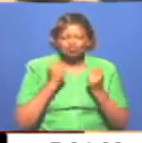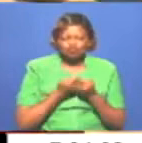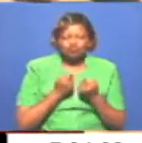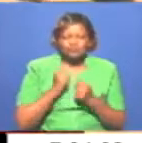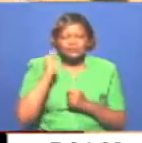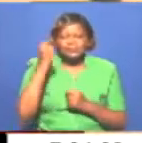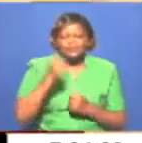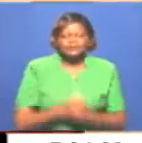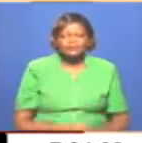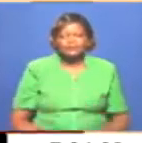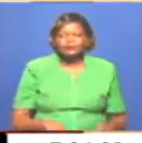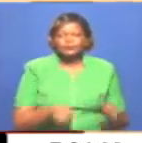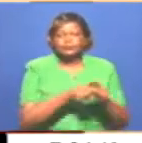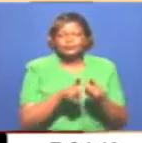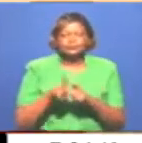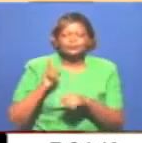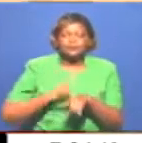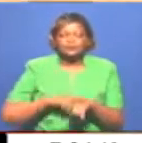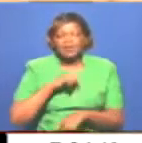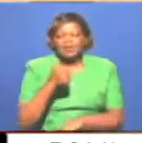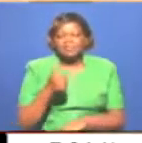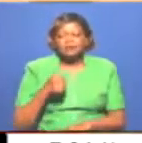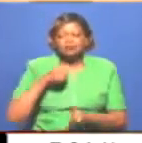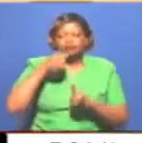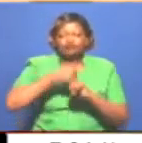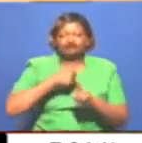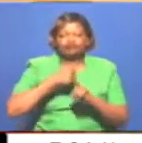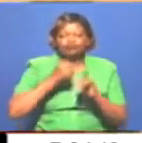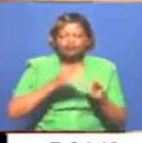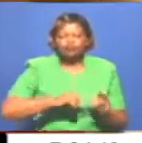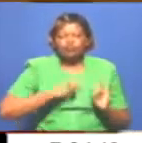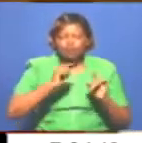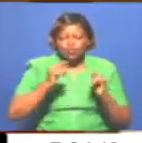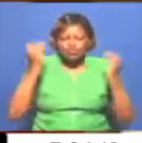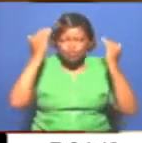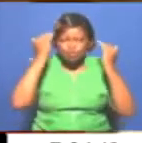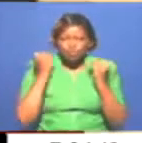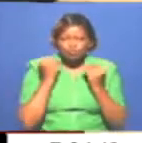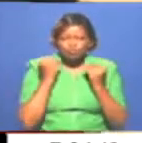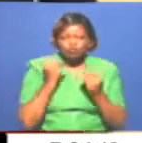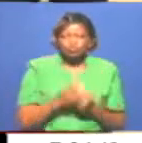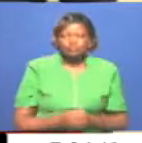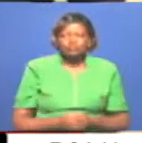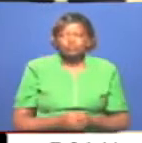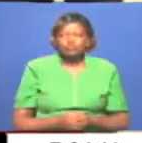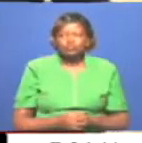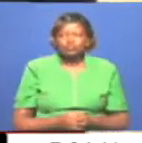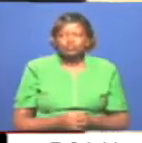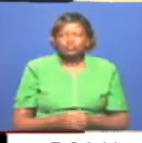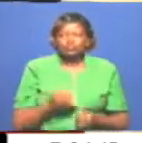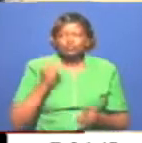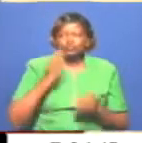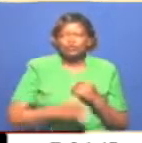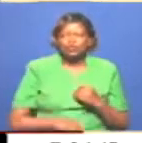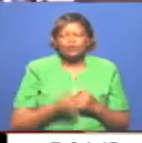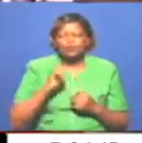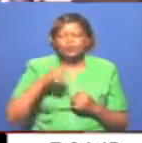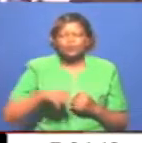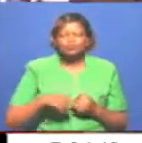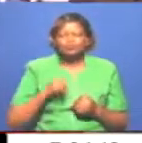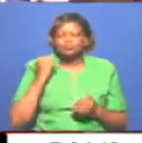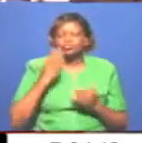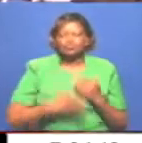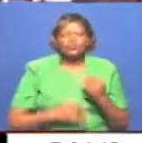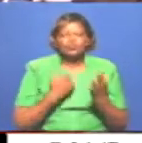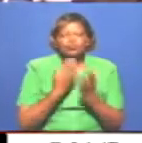huo mwanaharakati mmoja alienda mahakamani kumsimamisha mkurugenzi wa mashtaka ya umma kuagiza kukamatwa na kushtakiwa